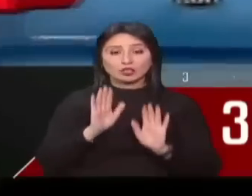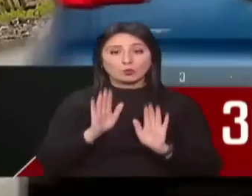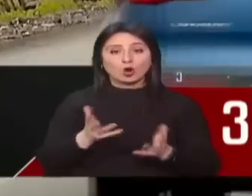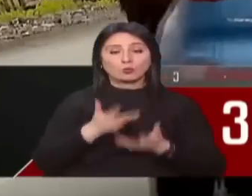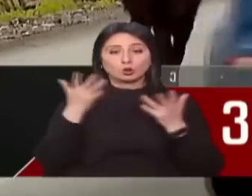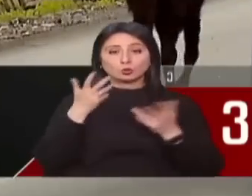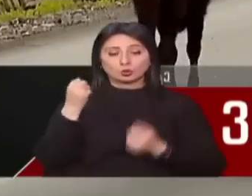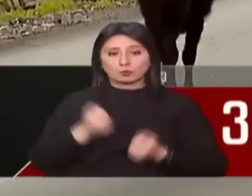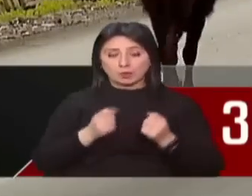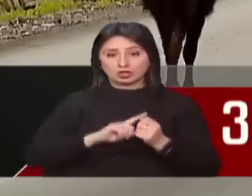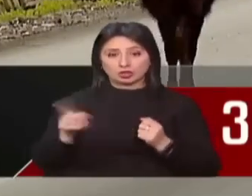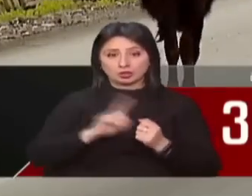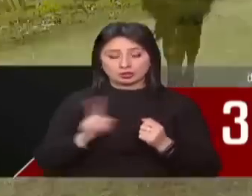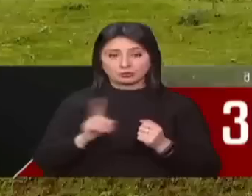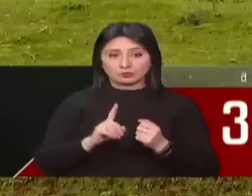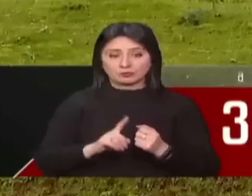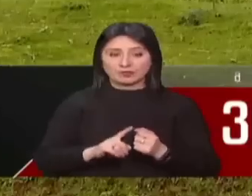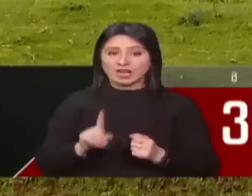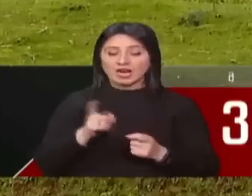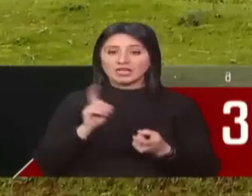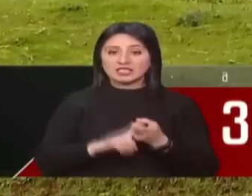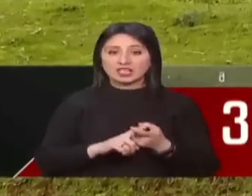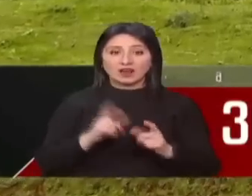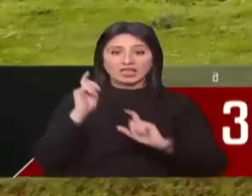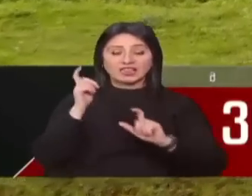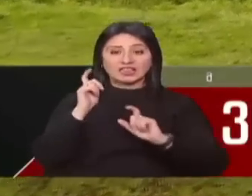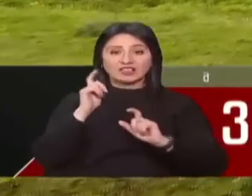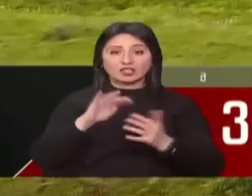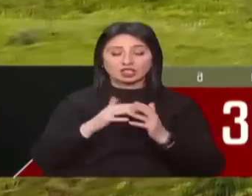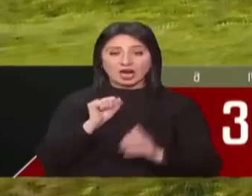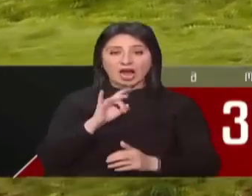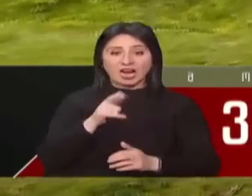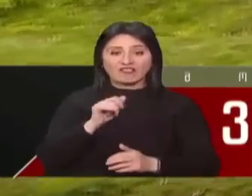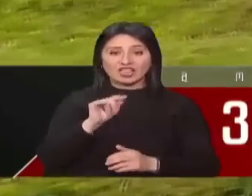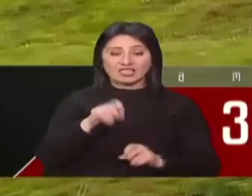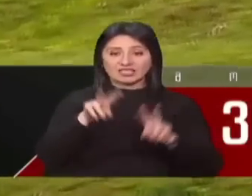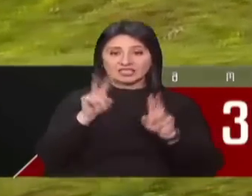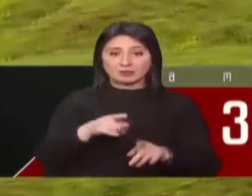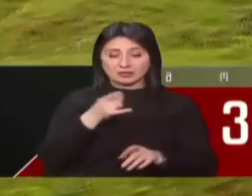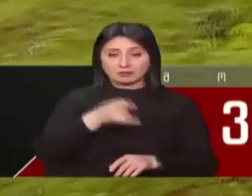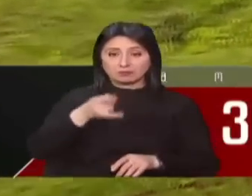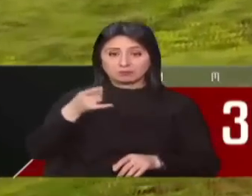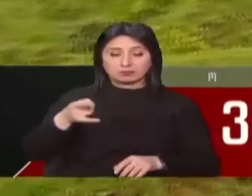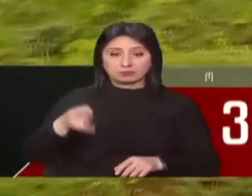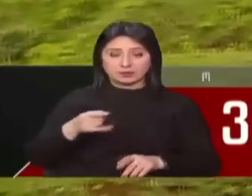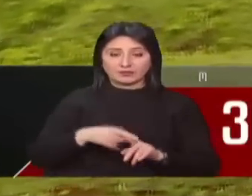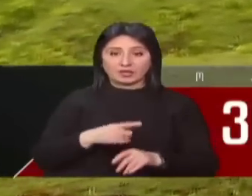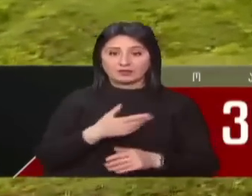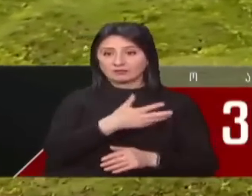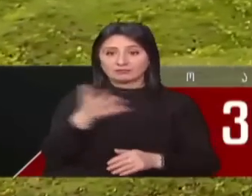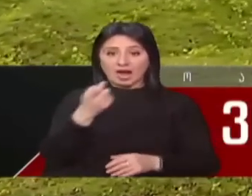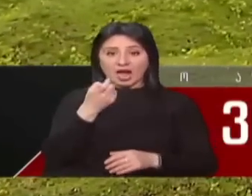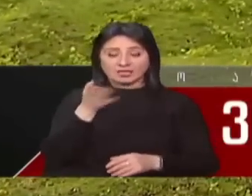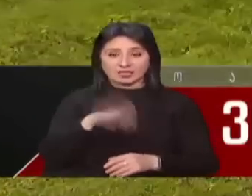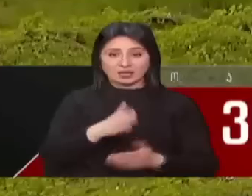მხოლოდ მსუბუქი ავტომობილების მოძრაობა. რაც შეეხება სატვირთოებს, სოფელ არგვეთთან სპეციალურად მოწყობილ სადგომზე ასობით